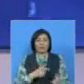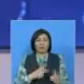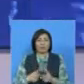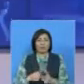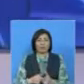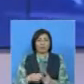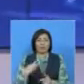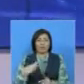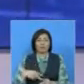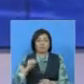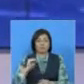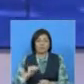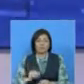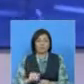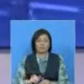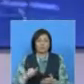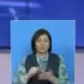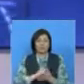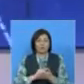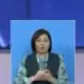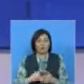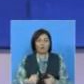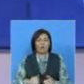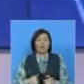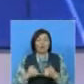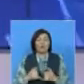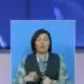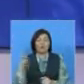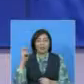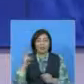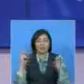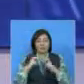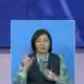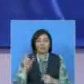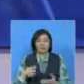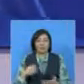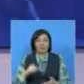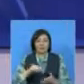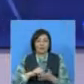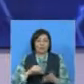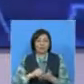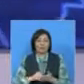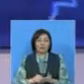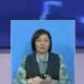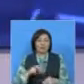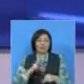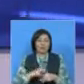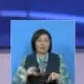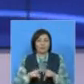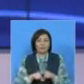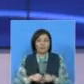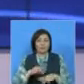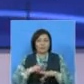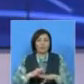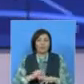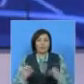свыше 20 тысяч коллекций документов для исследователей. Активно подключается и архив департамента полиции. Проводимую работу